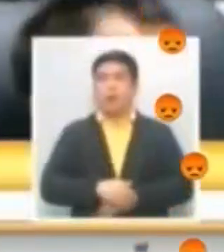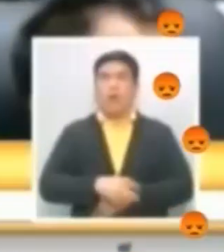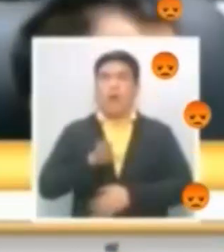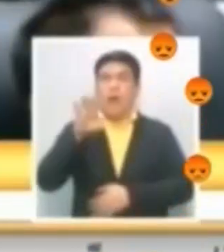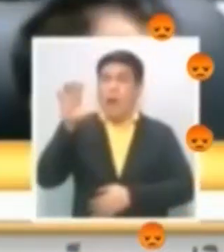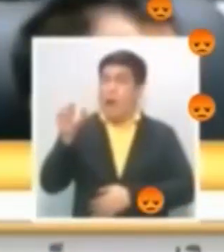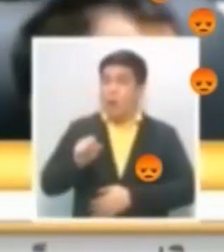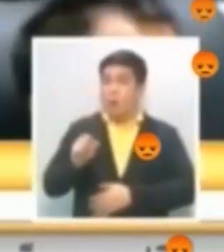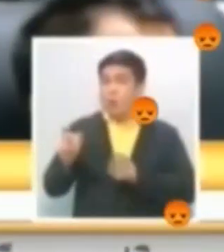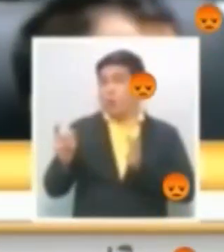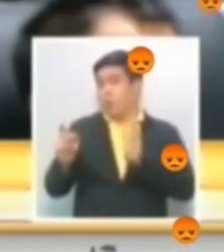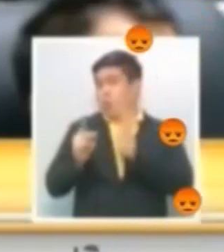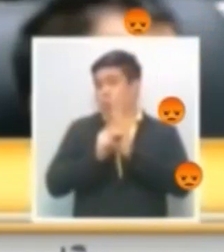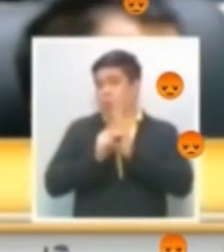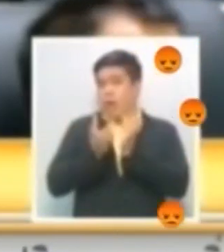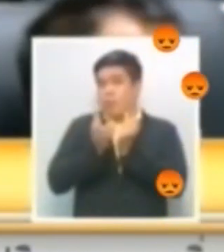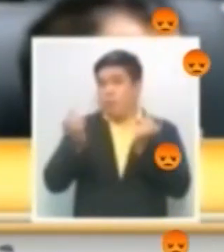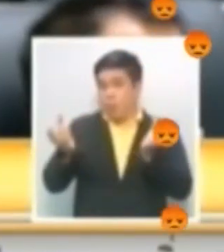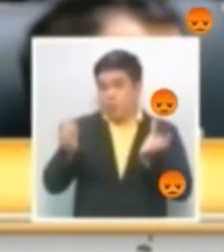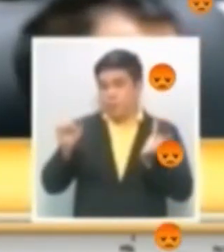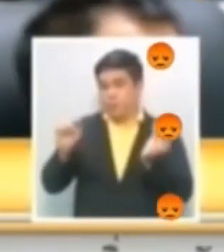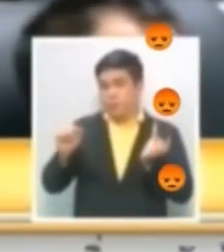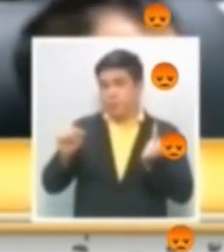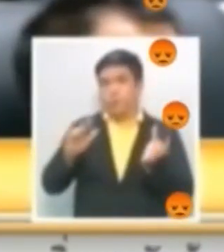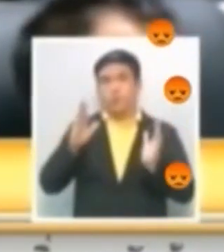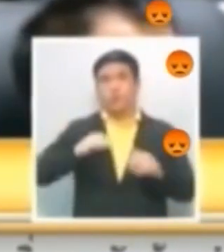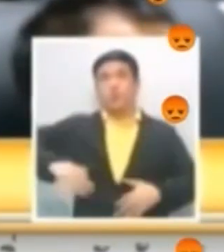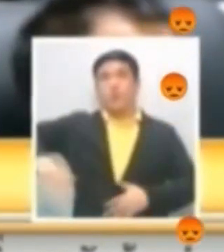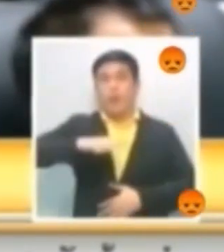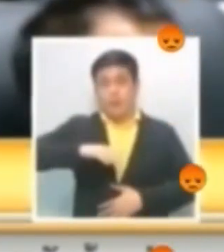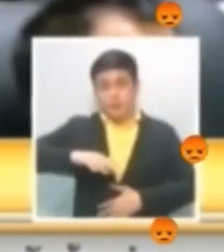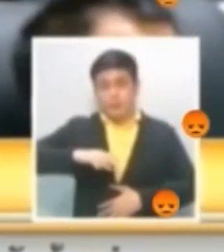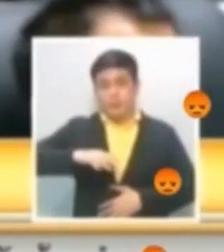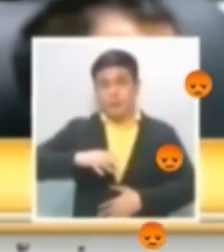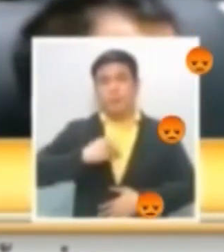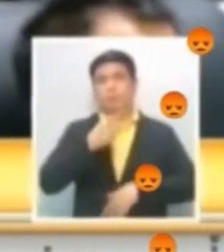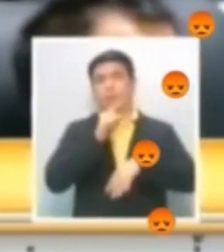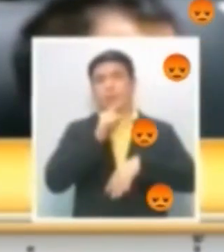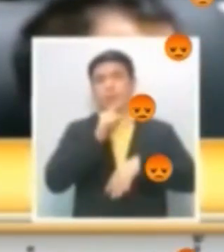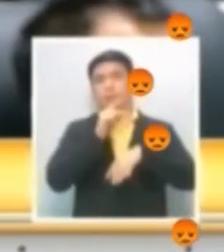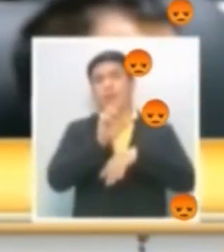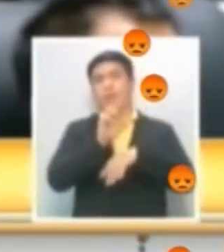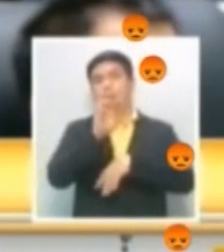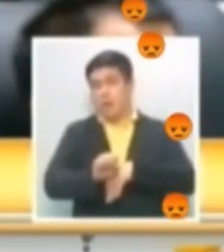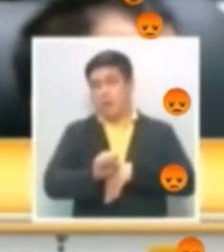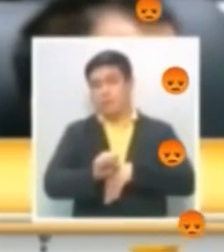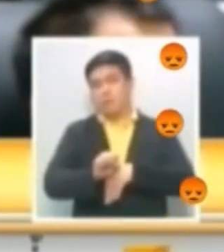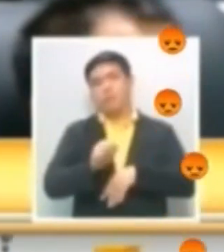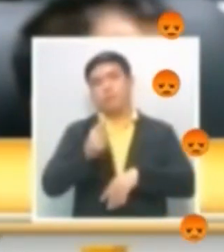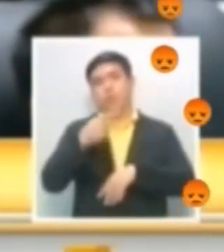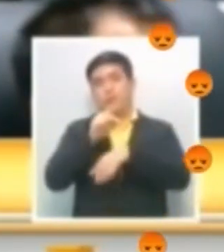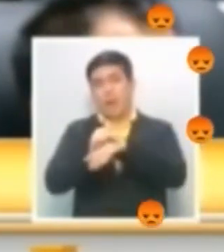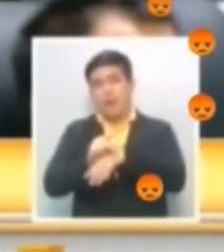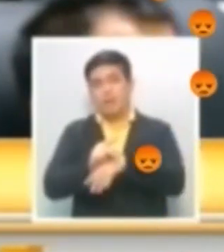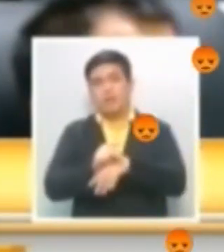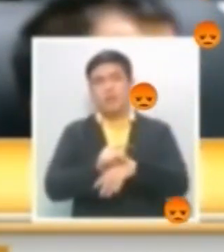พลางๆก่อนหลายคนก็เลยวิพากษ์วิจารณ์กันว่าเอ๊ะเกิดอะไรขึ้นกับรัฐบาลหรือเปล่าล่าสุดวันนี้เองทางรัฐบาลก็ออกมาชี้แจงแล้วนะคะน